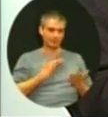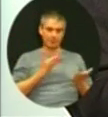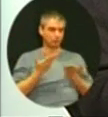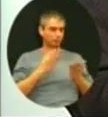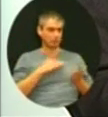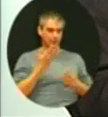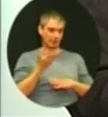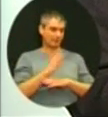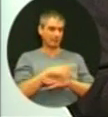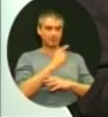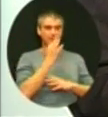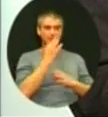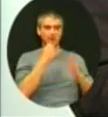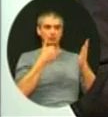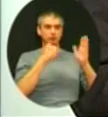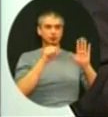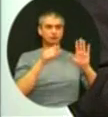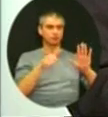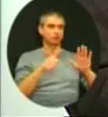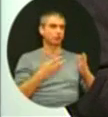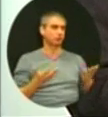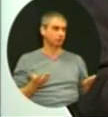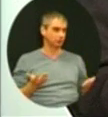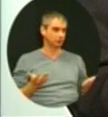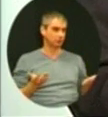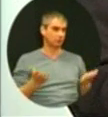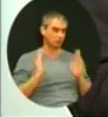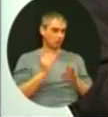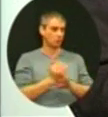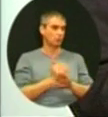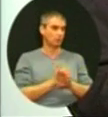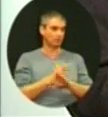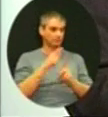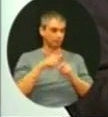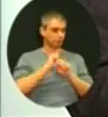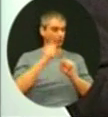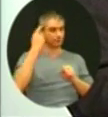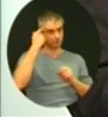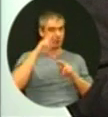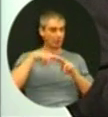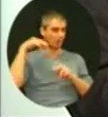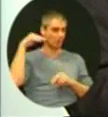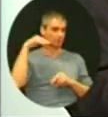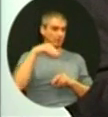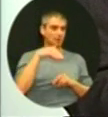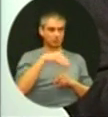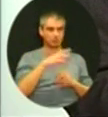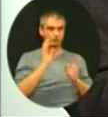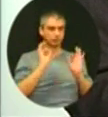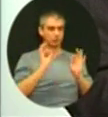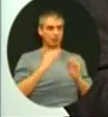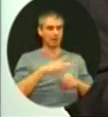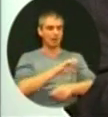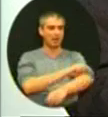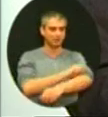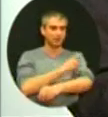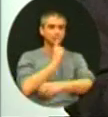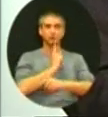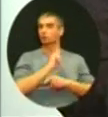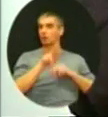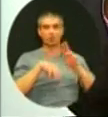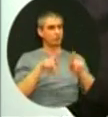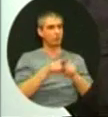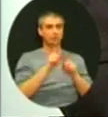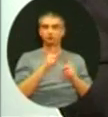בריאות והלכה לעולמה בגיל 66. מאוד מוקדם, משבץ מוחי, אחרי הידרדרות רבת שנים של לחץ דם וסוכר, שלא טופל